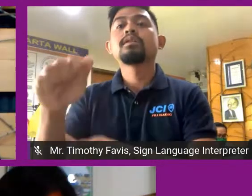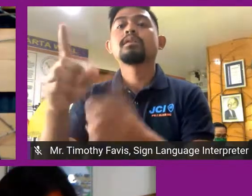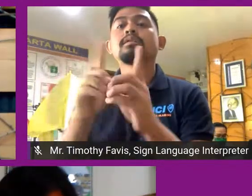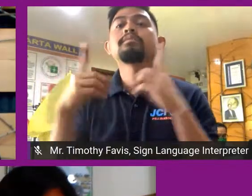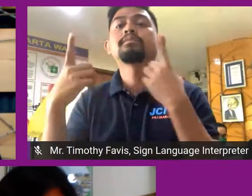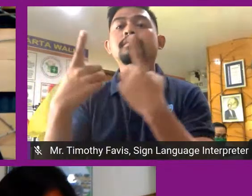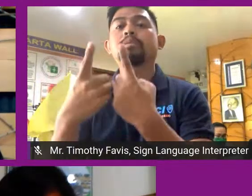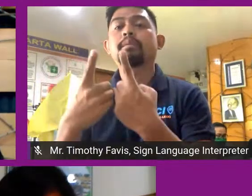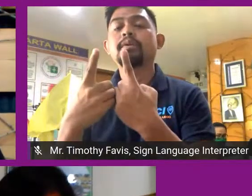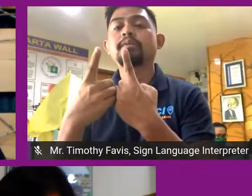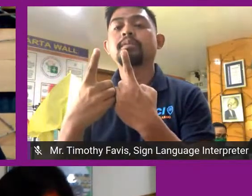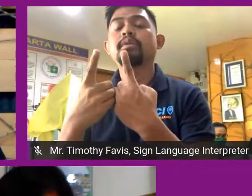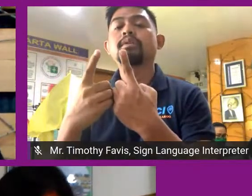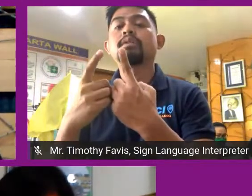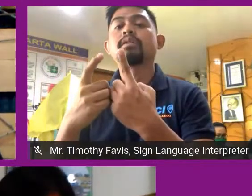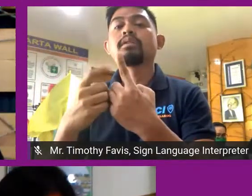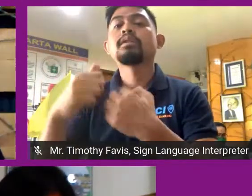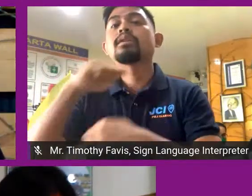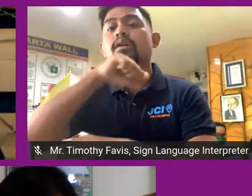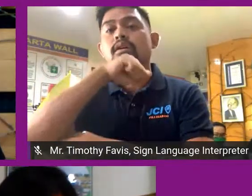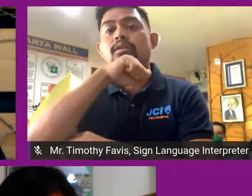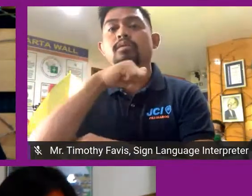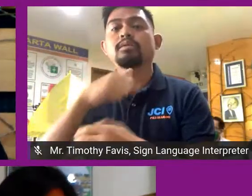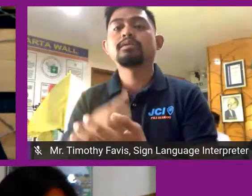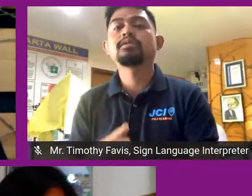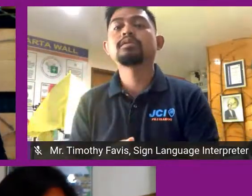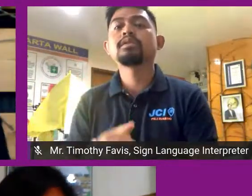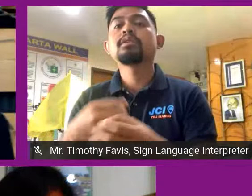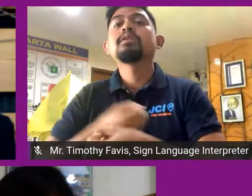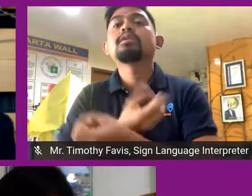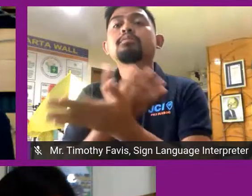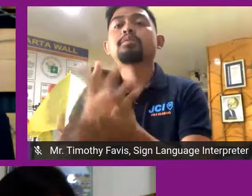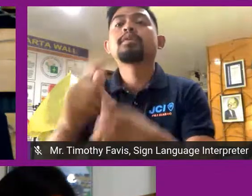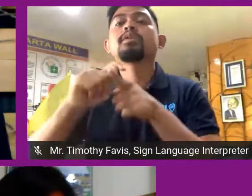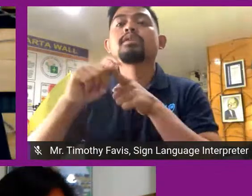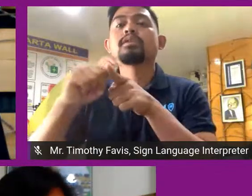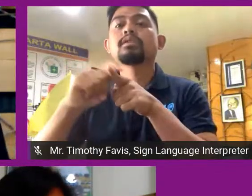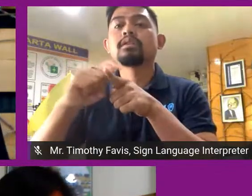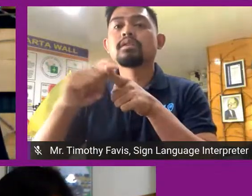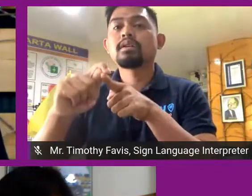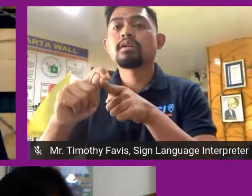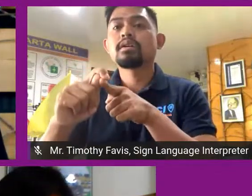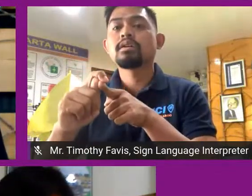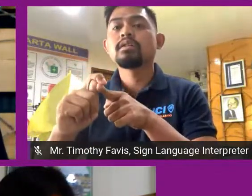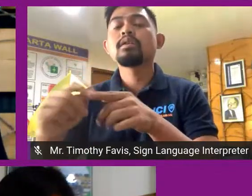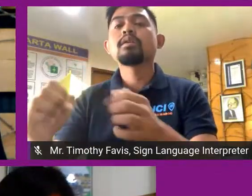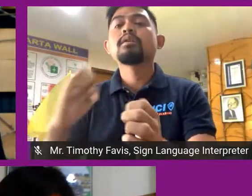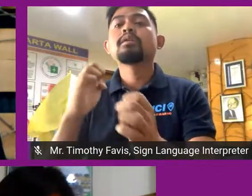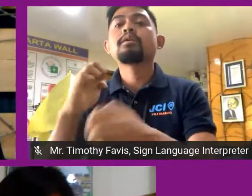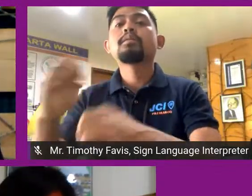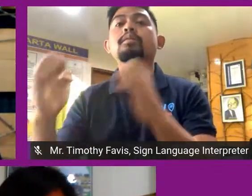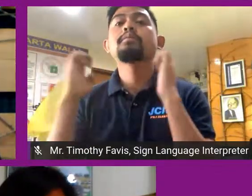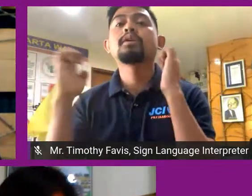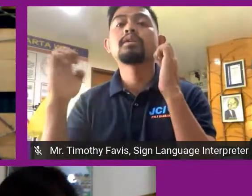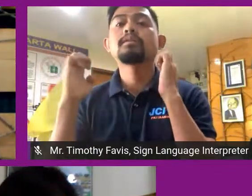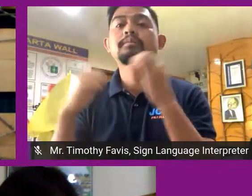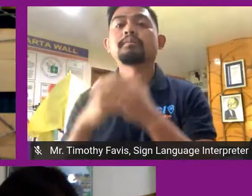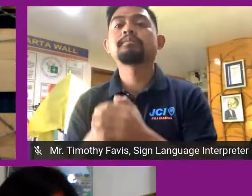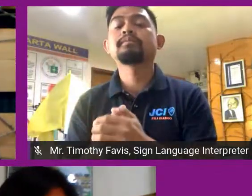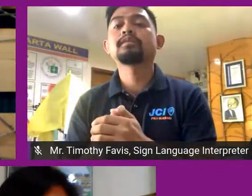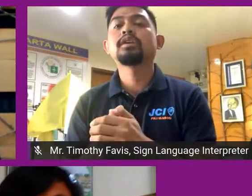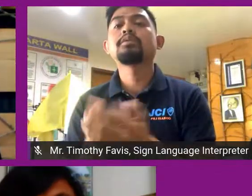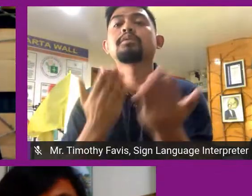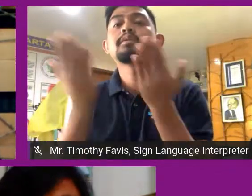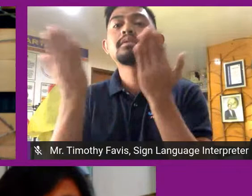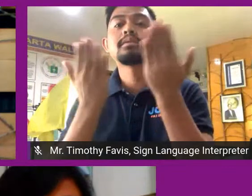kultura o ng pagsasaka sa pagbibigay ng mga training o pagsasanay at extension services sa